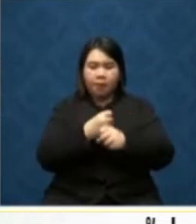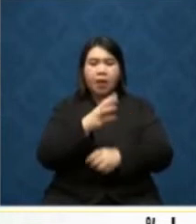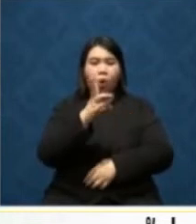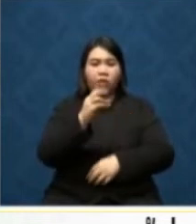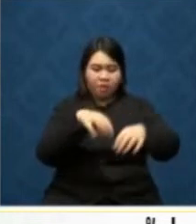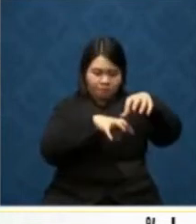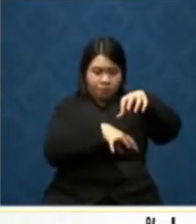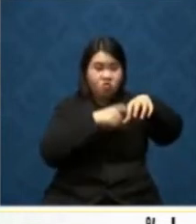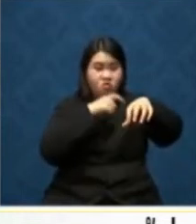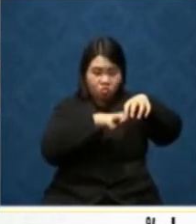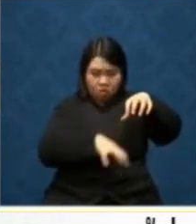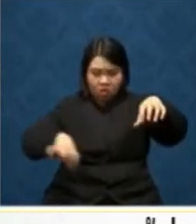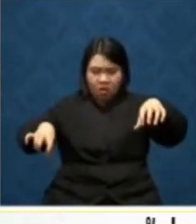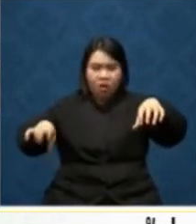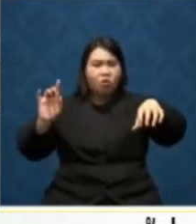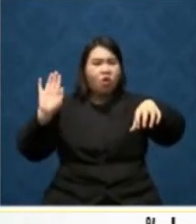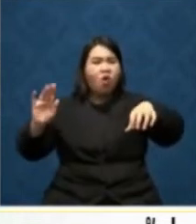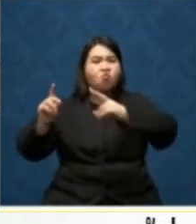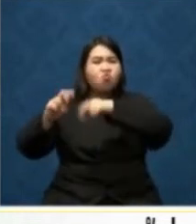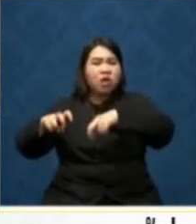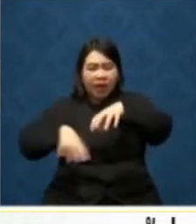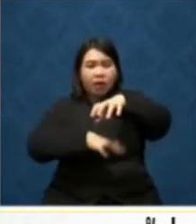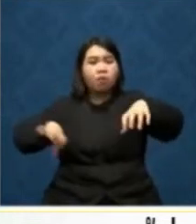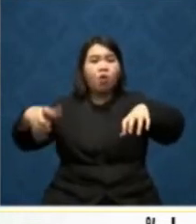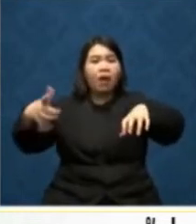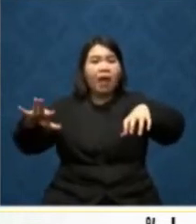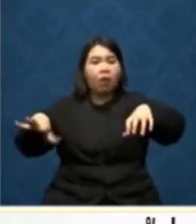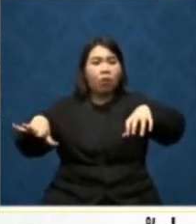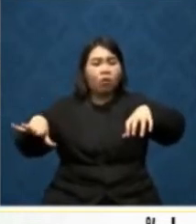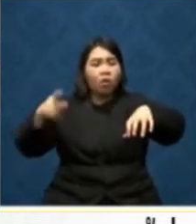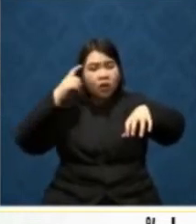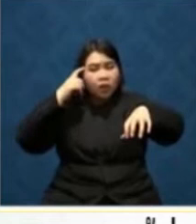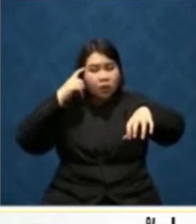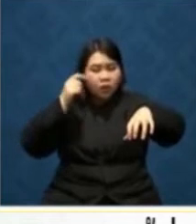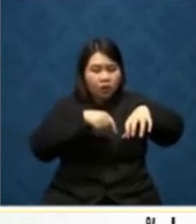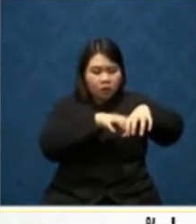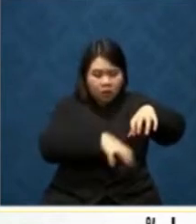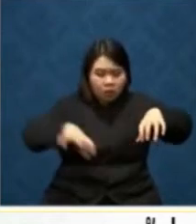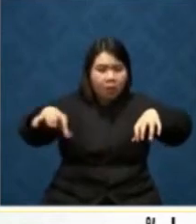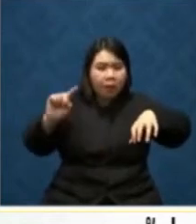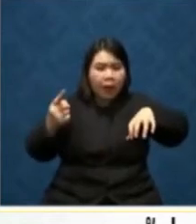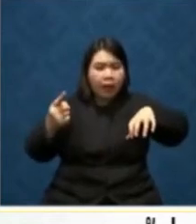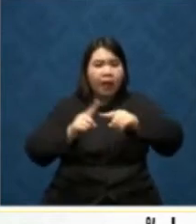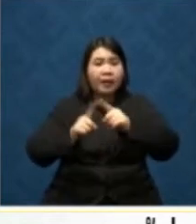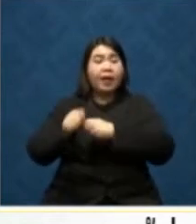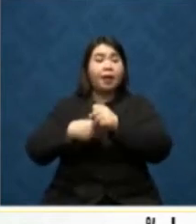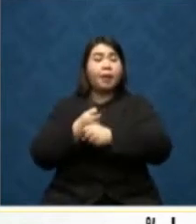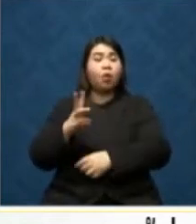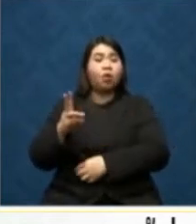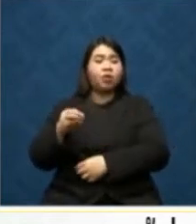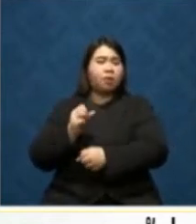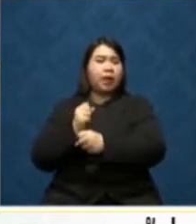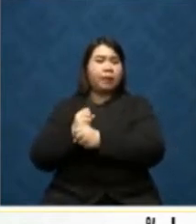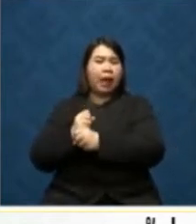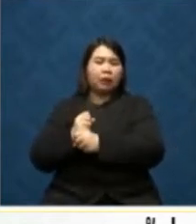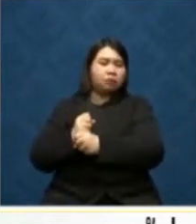เหตุผลเพระว่าเข้ใจดครัท่านพงออกไปป 60 แต่ใวัี้มักมทางเรอยทางหนง เอากลมากได้เพื่ใหทำงครองตั